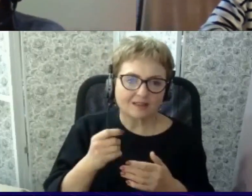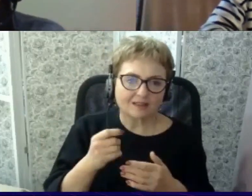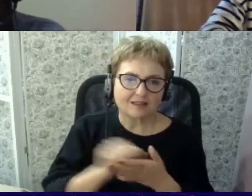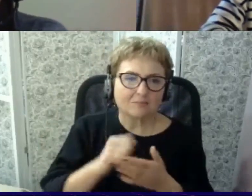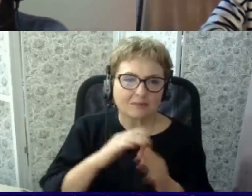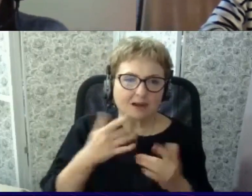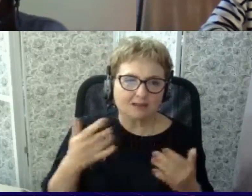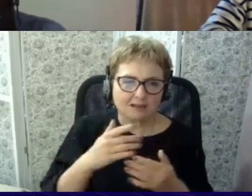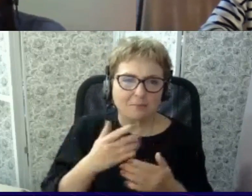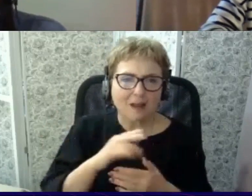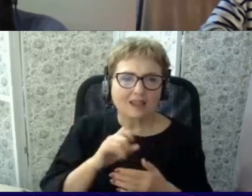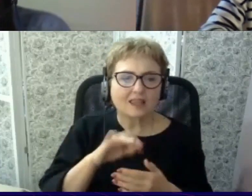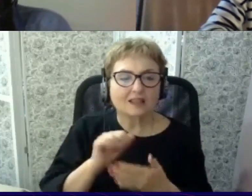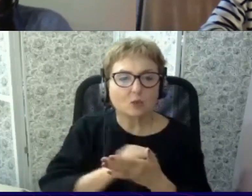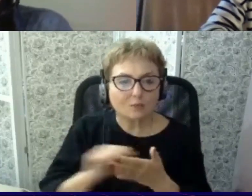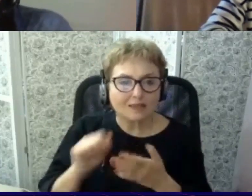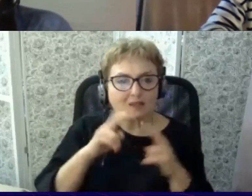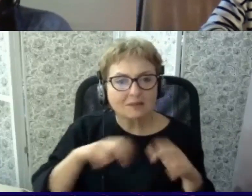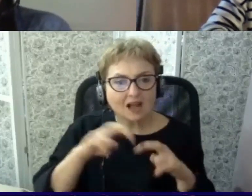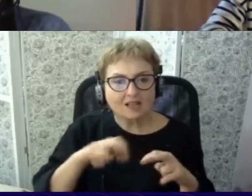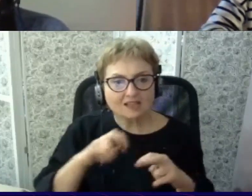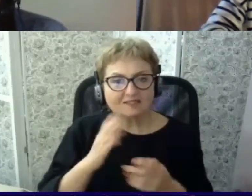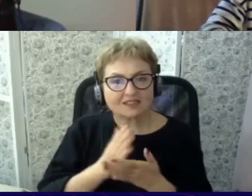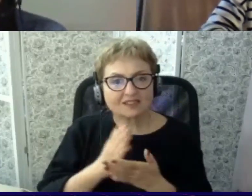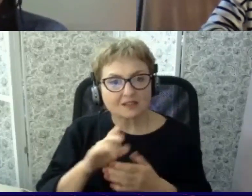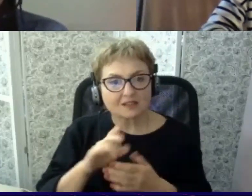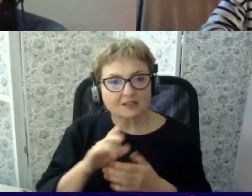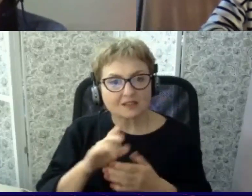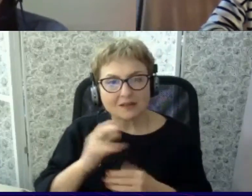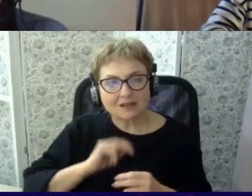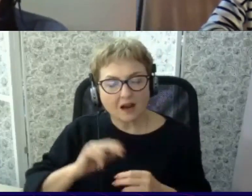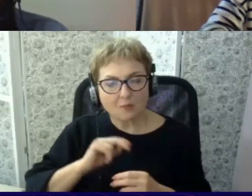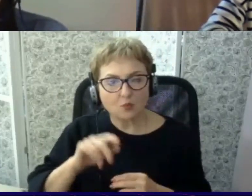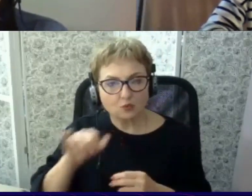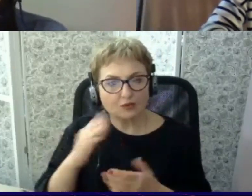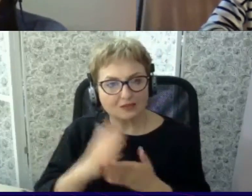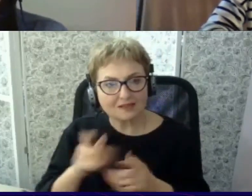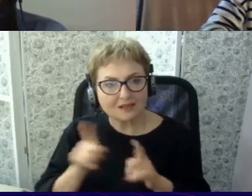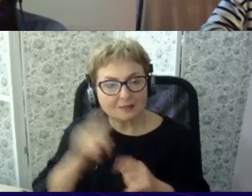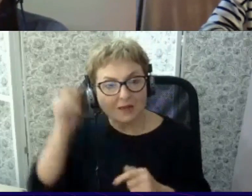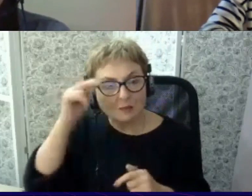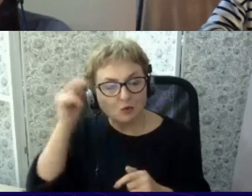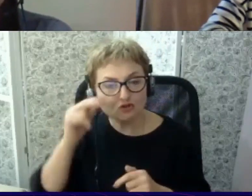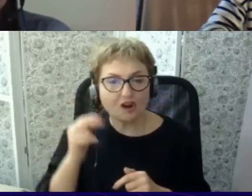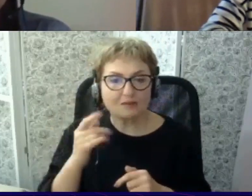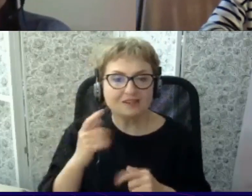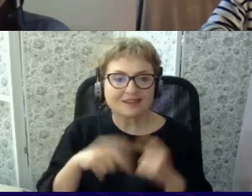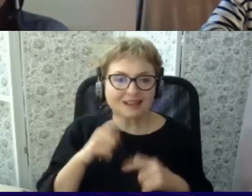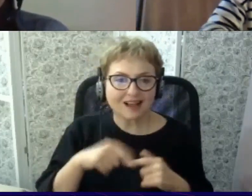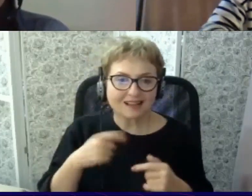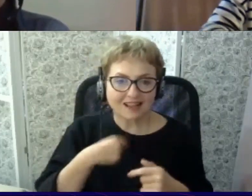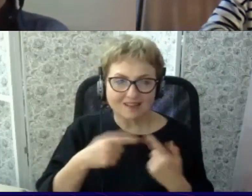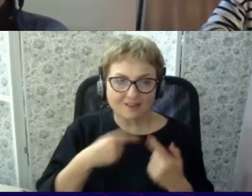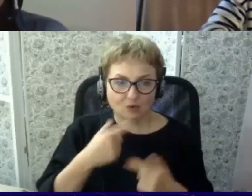соответствующий пакет документов, вообще проанализировать наличие опыта работы с такими обучающимися, да, может быть, иногда я